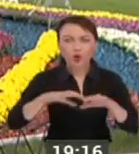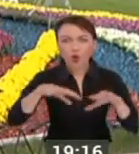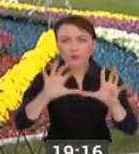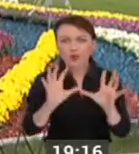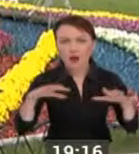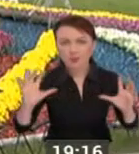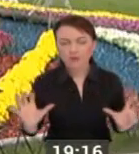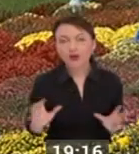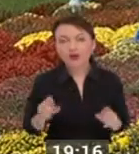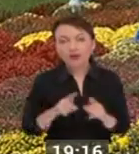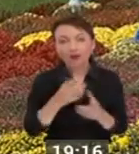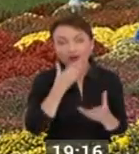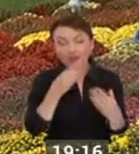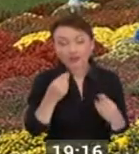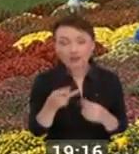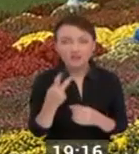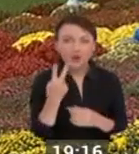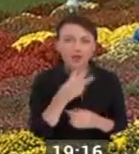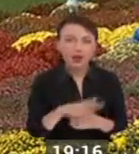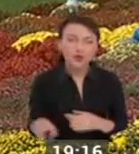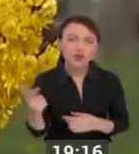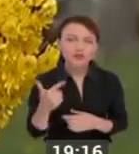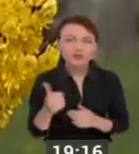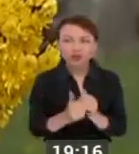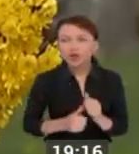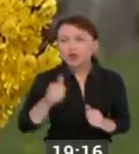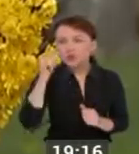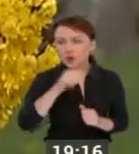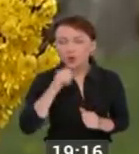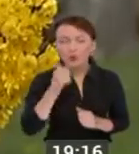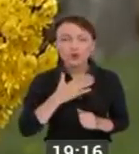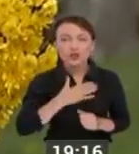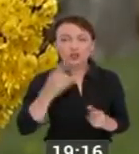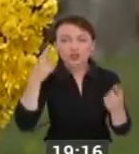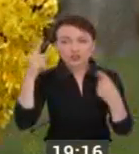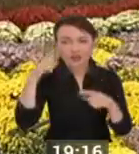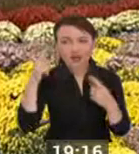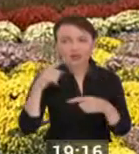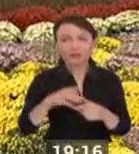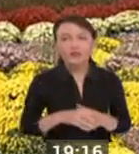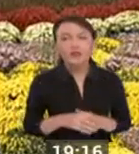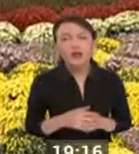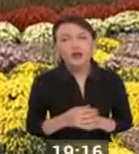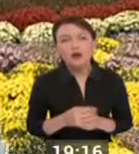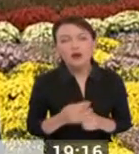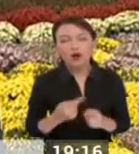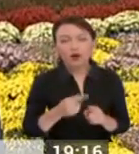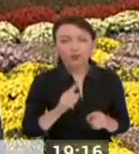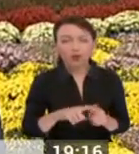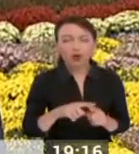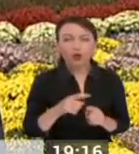краса обійшлася майже у 2 мільйони гривень. Щороку наші дизайнери з районних комунальних підприємств по утриманих